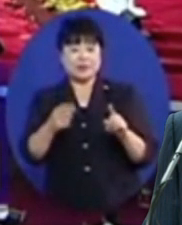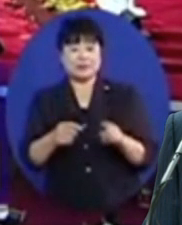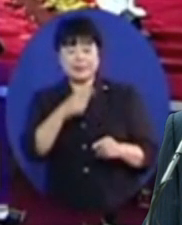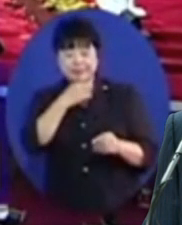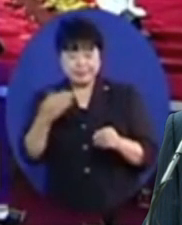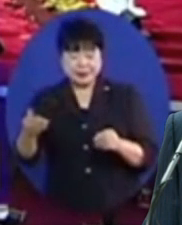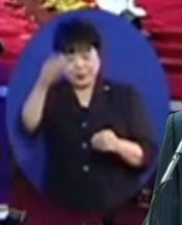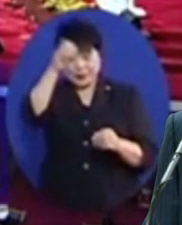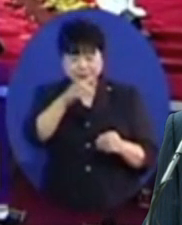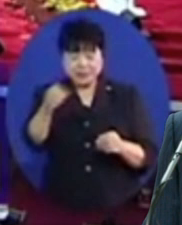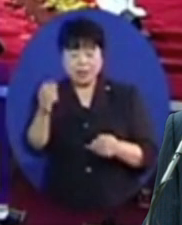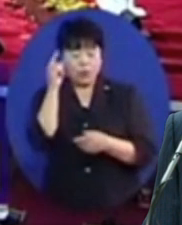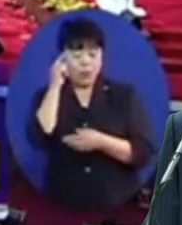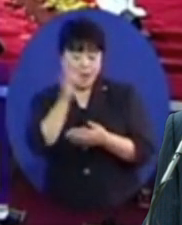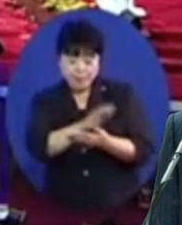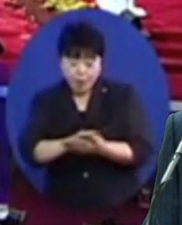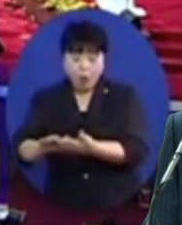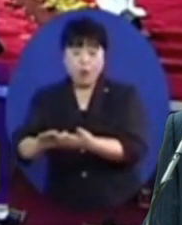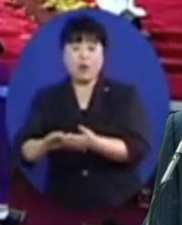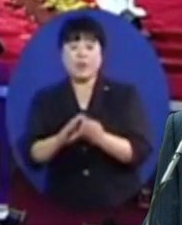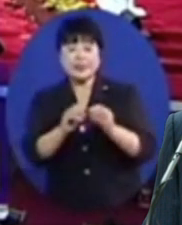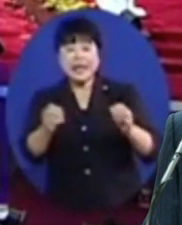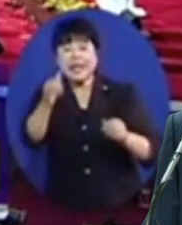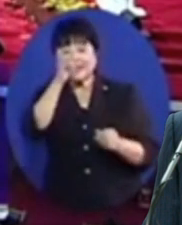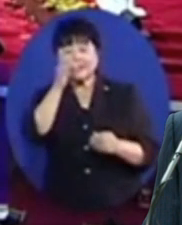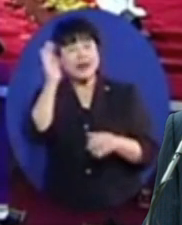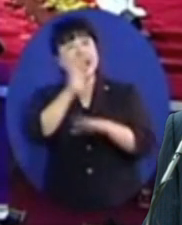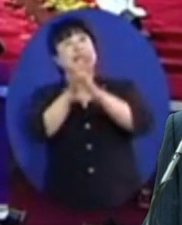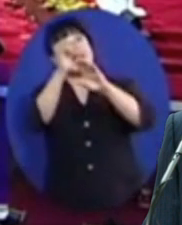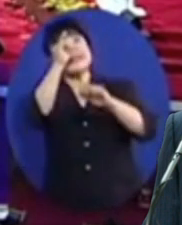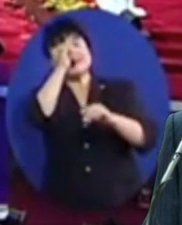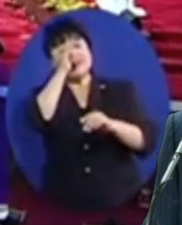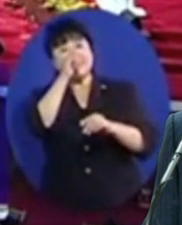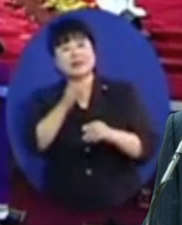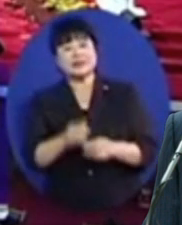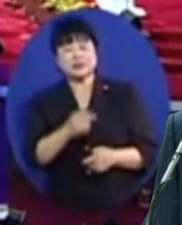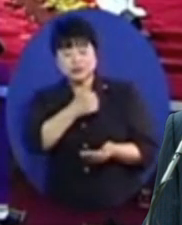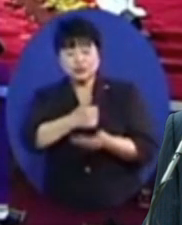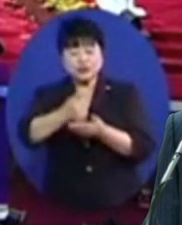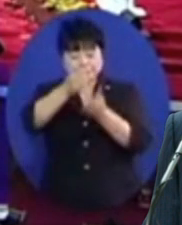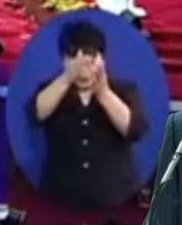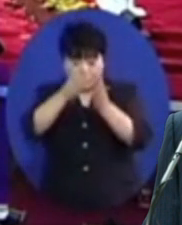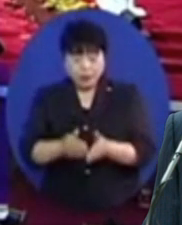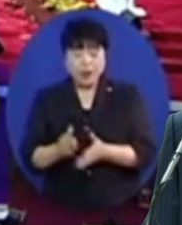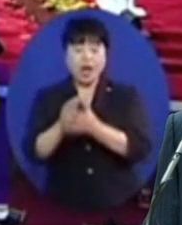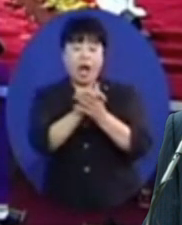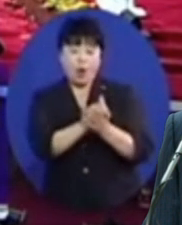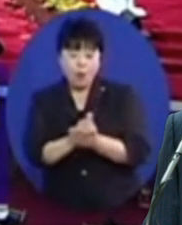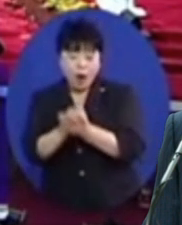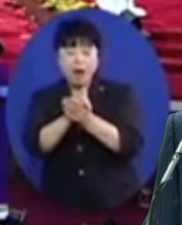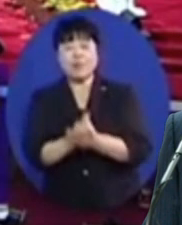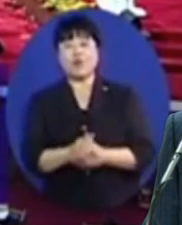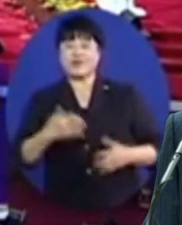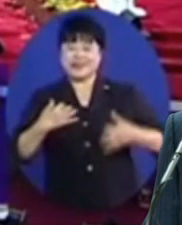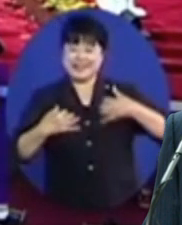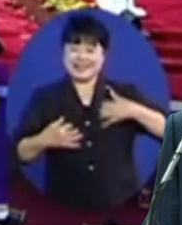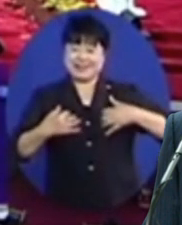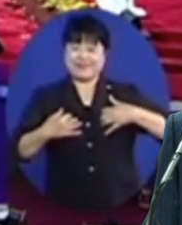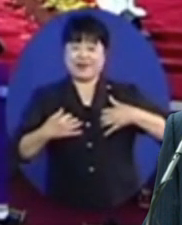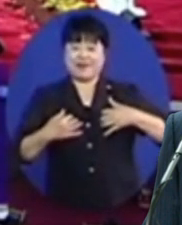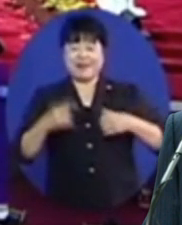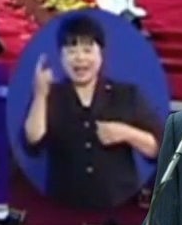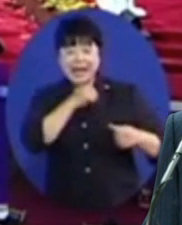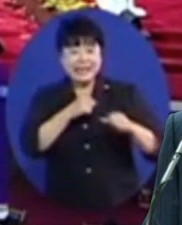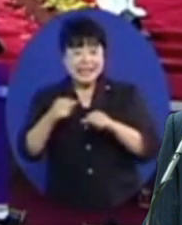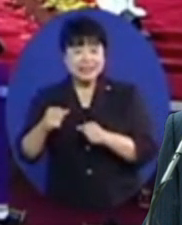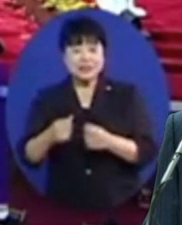화평을 이루사 만물 곧 땅에 있는 것들이나 하늘에 있는 것들이 그로 말미암아 자기와 화목되기를 기뻐하심이라. 전에 악한